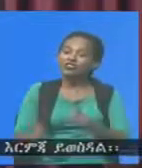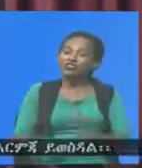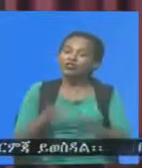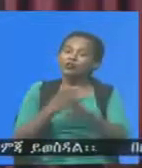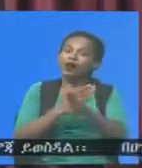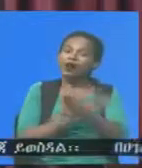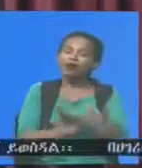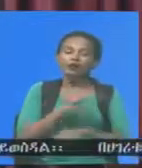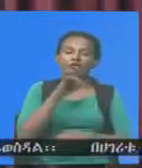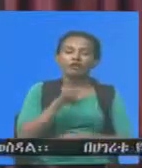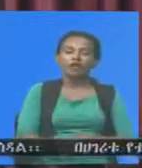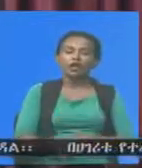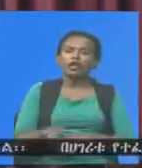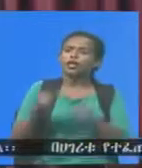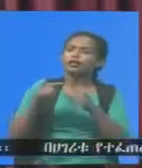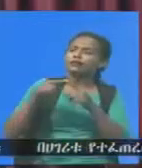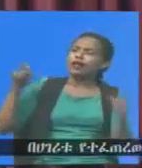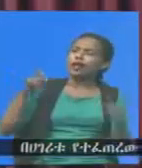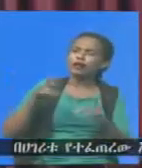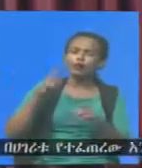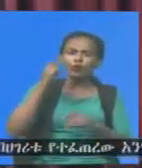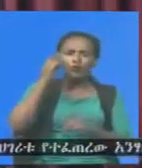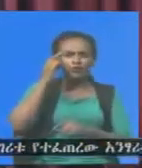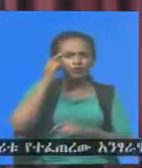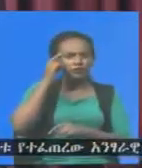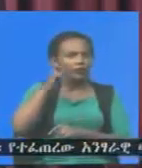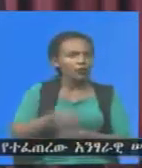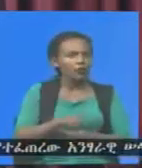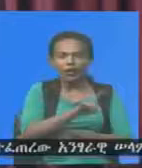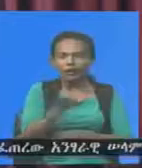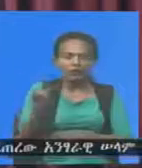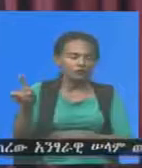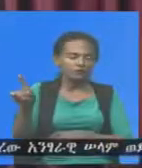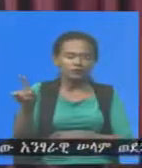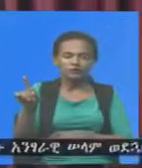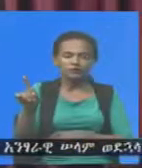ያስፈልጋል። ጠላት አርጎ ማሰብ ተገቢ አይደለም።